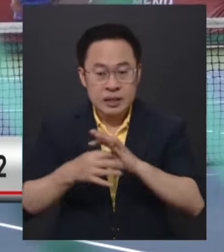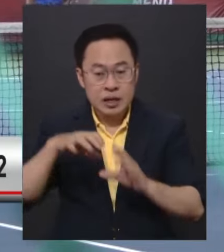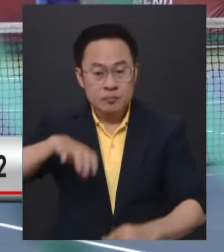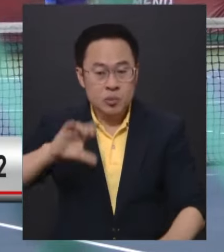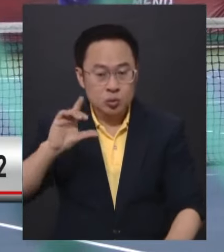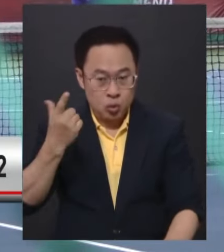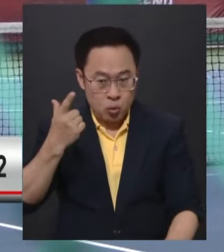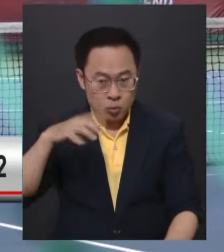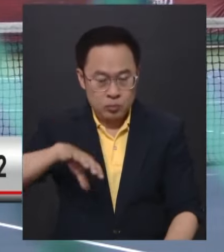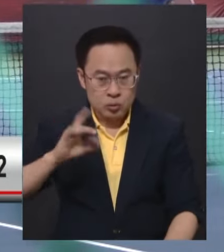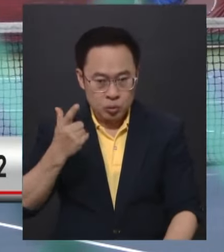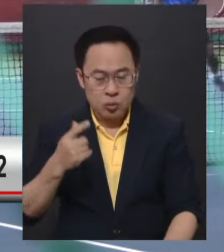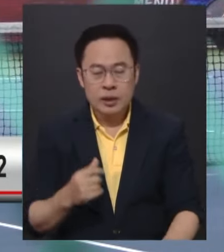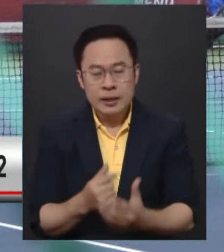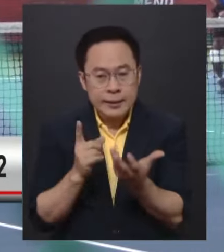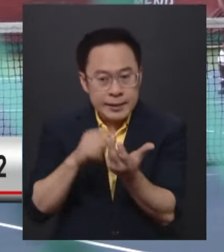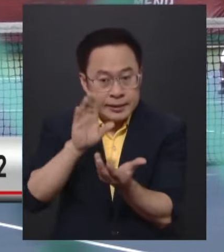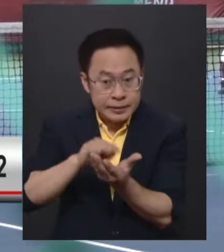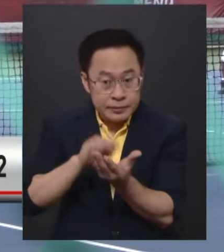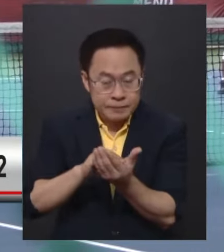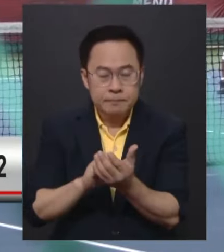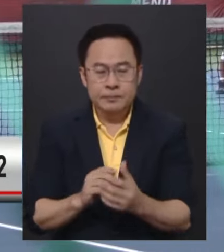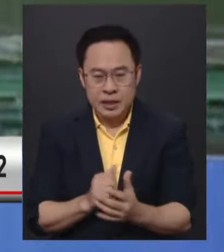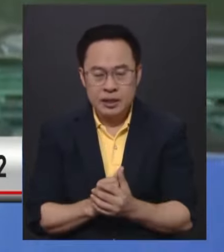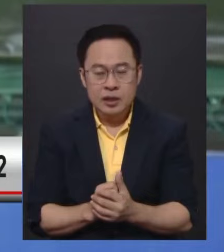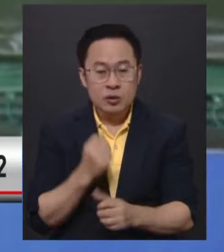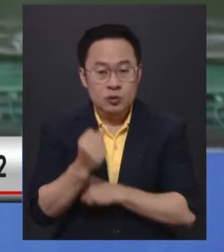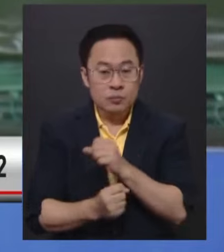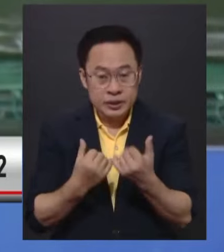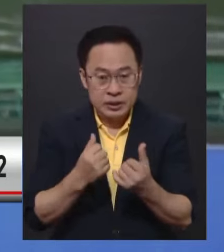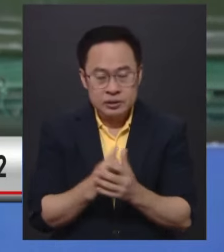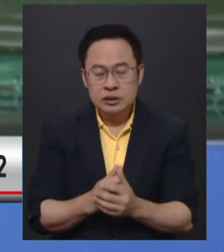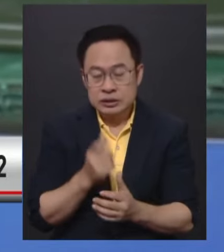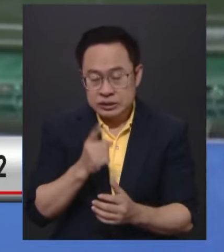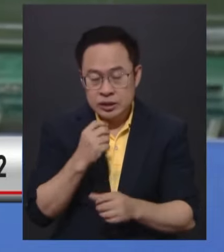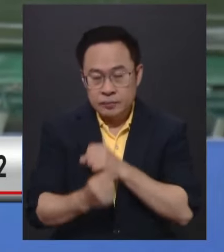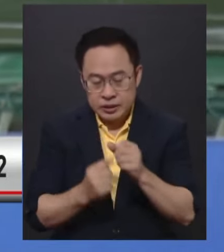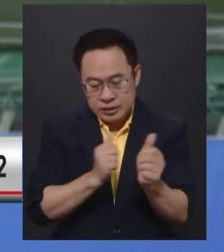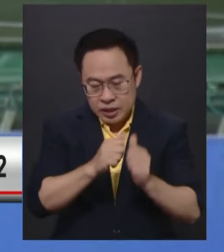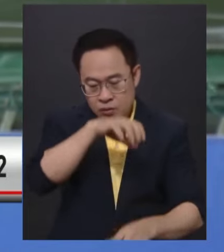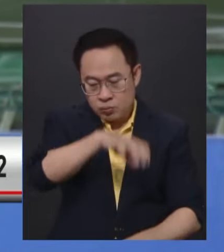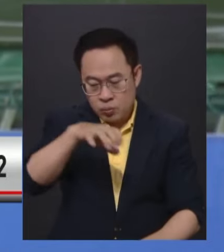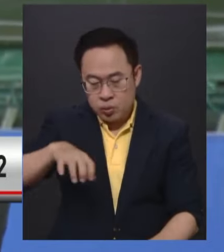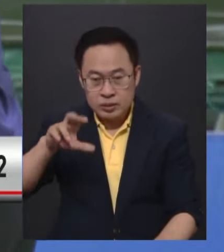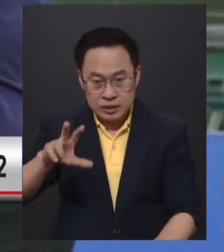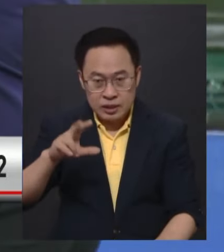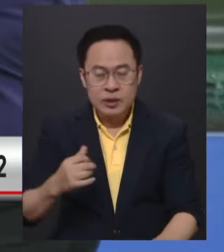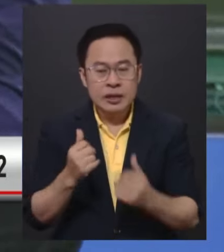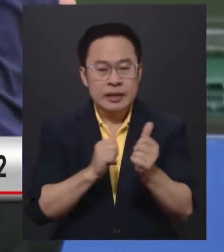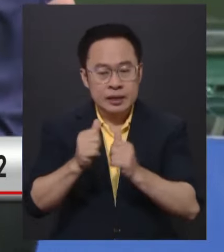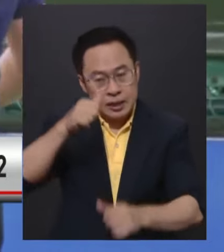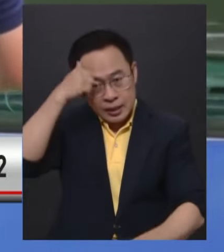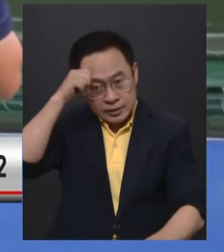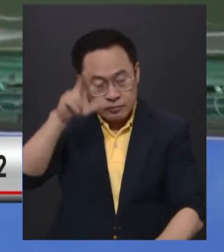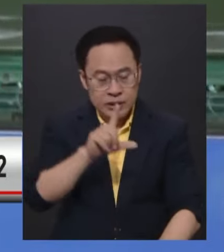ค่ะก็เป็นรายการเก็บคะแนนสะสมรายการแรกของปีจากทั้งหมด3รายการด้วยกันนะคะมีแข่งขันกัน3วันค่ะ